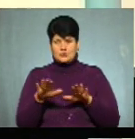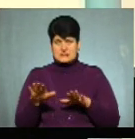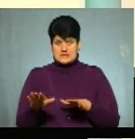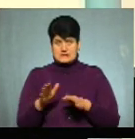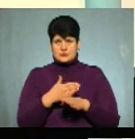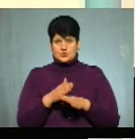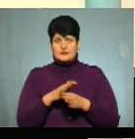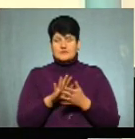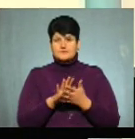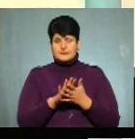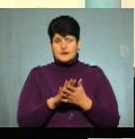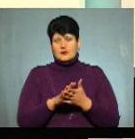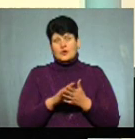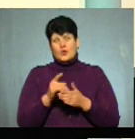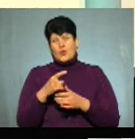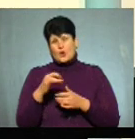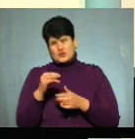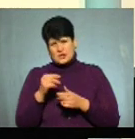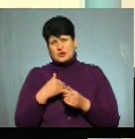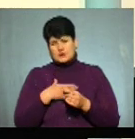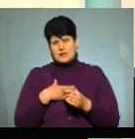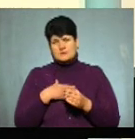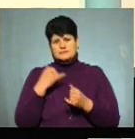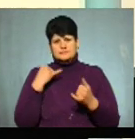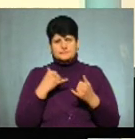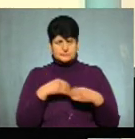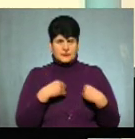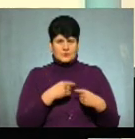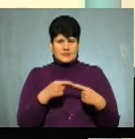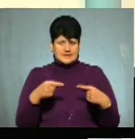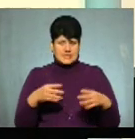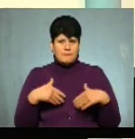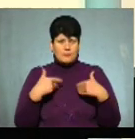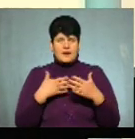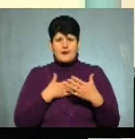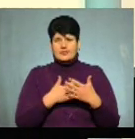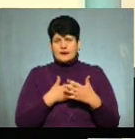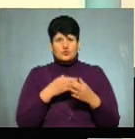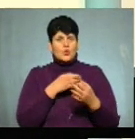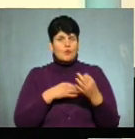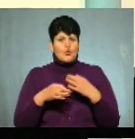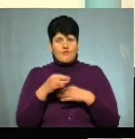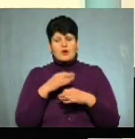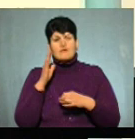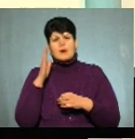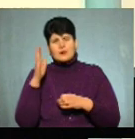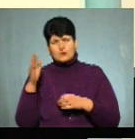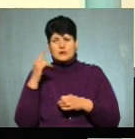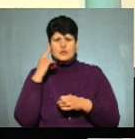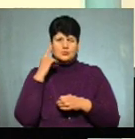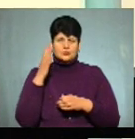побутових відходів. Хоча до нас надходять різні пропозиції, ми їх активно обговорюємо і в майбутньому, я думаю,